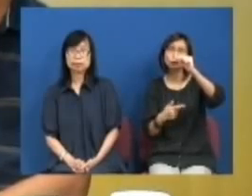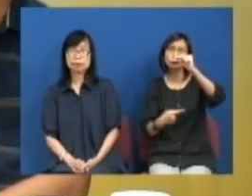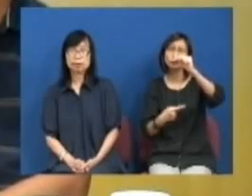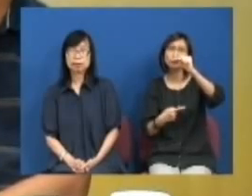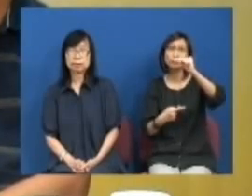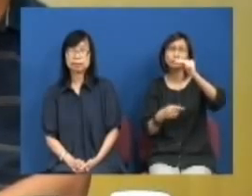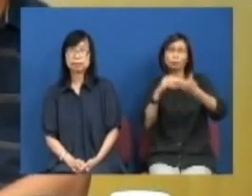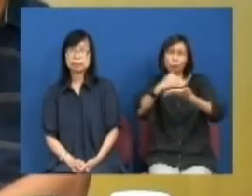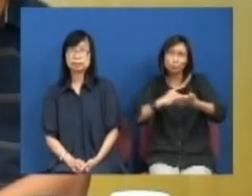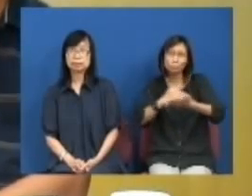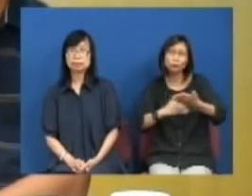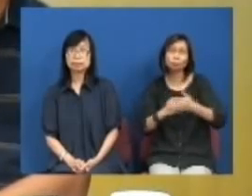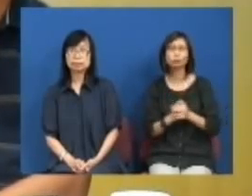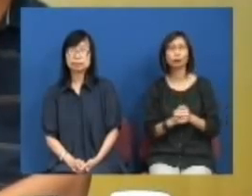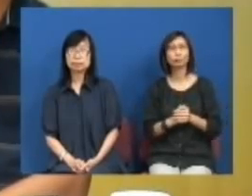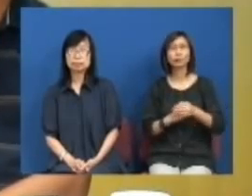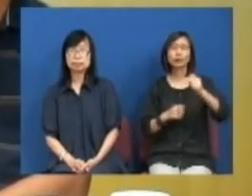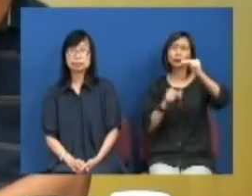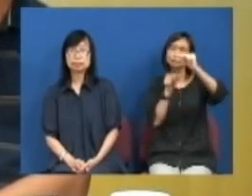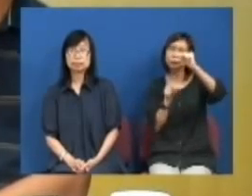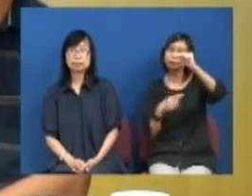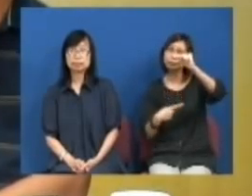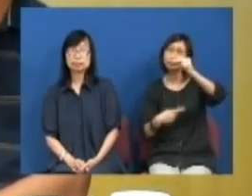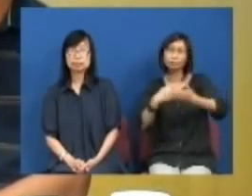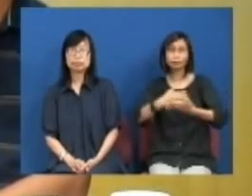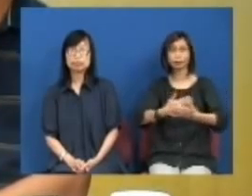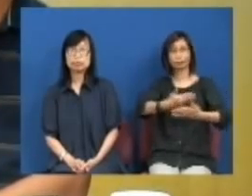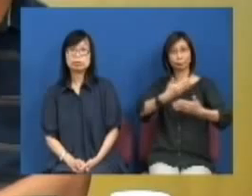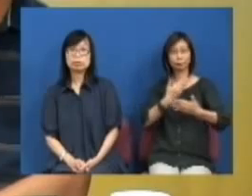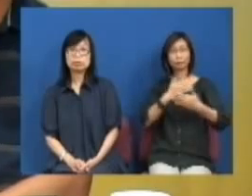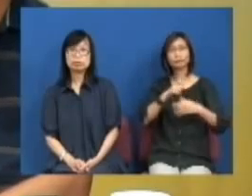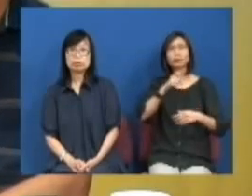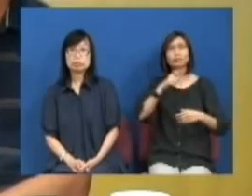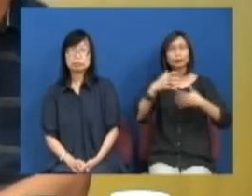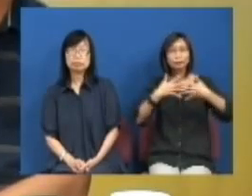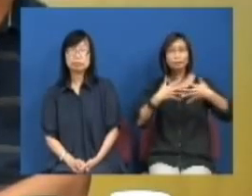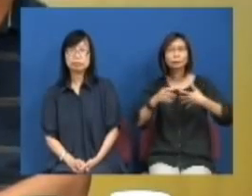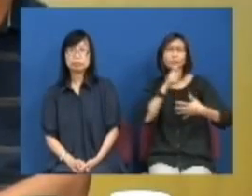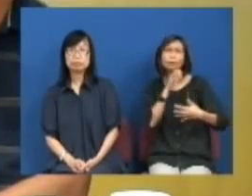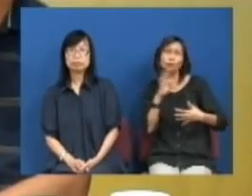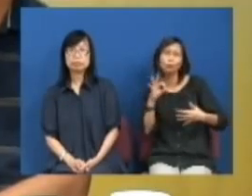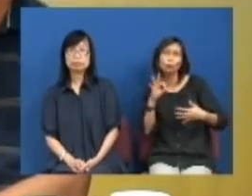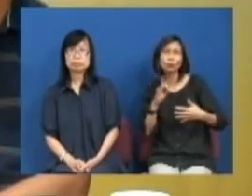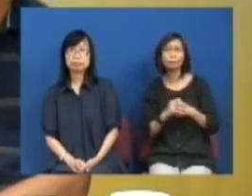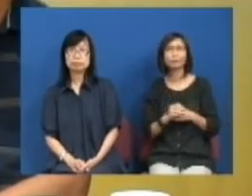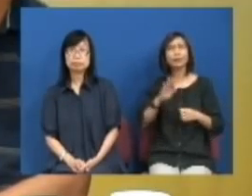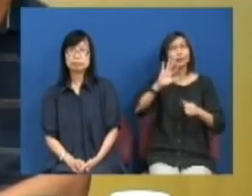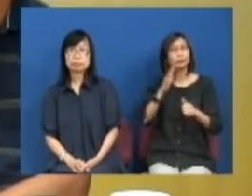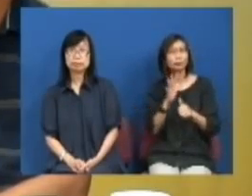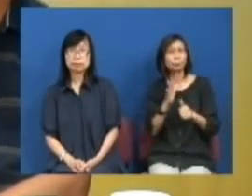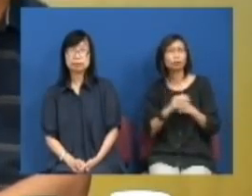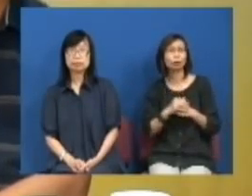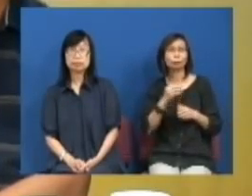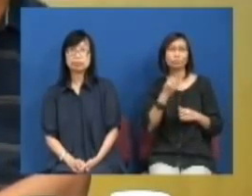都有可能就係話。究竟七一之前有冇一啲事件令到一啲未必真係會參與七一示威嘅即係香